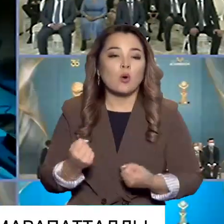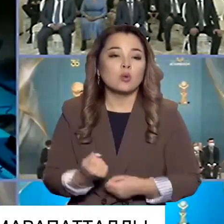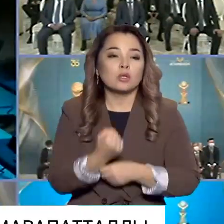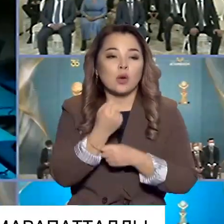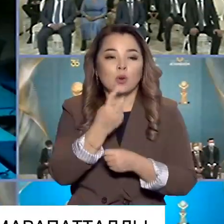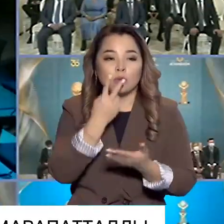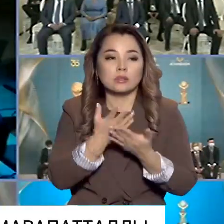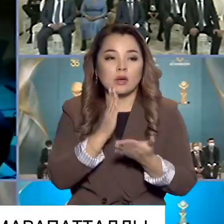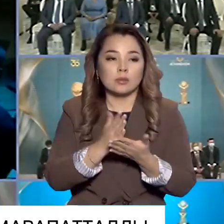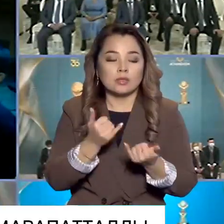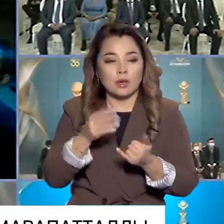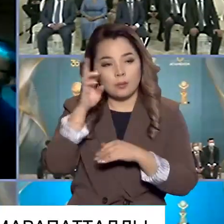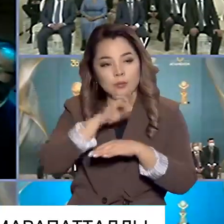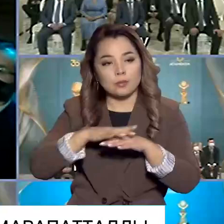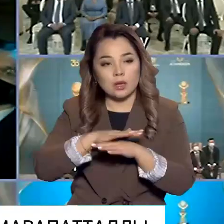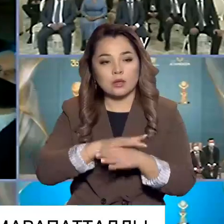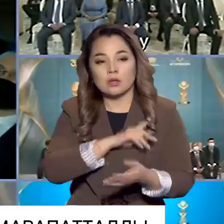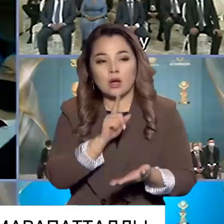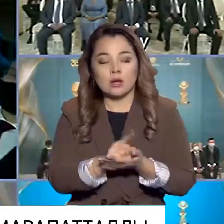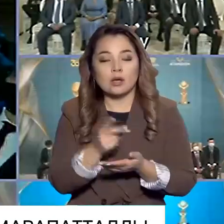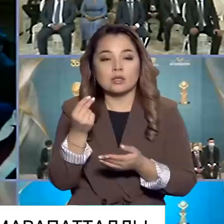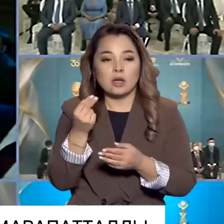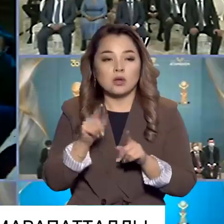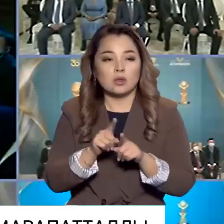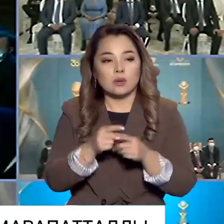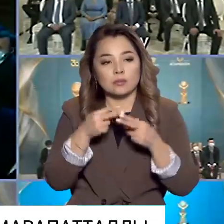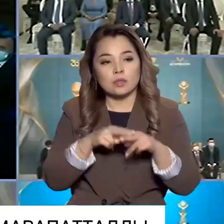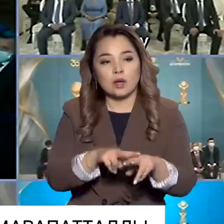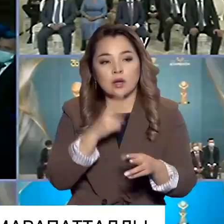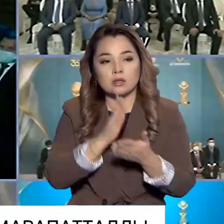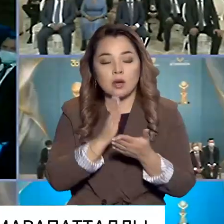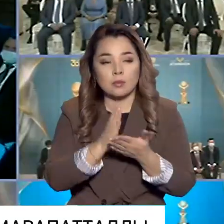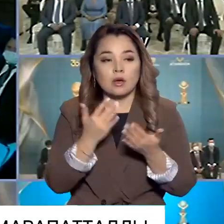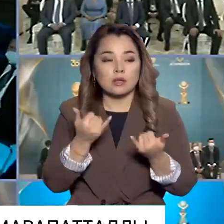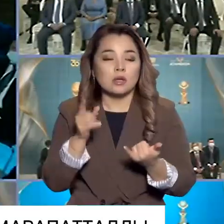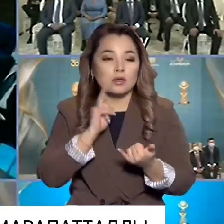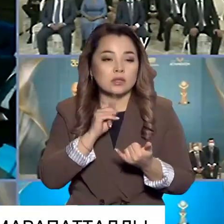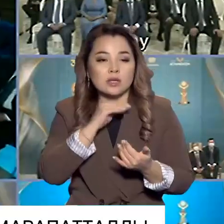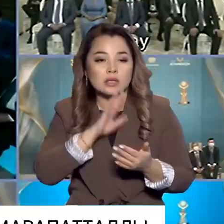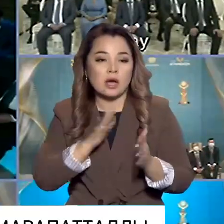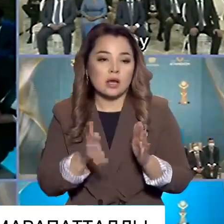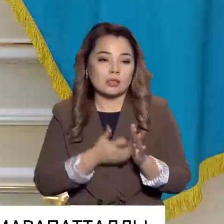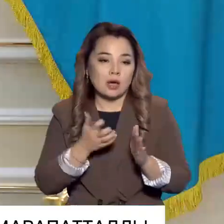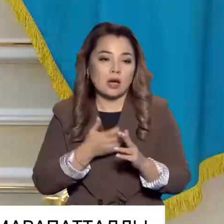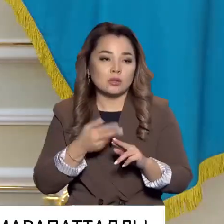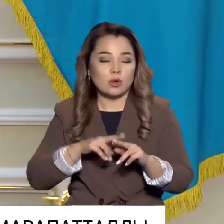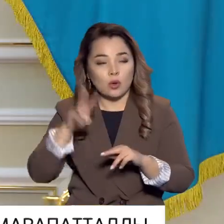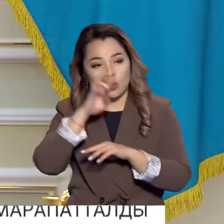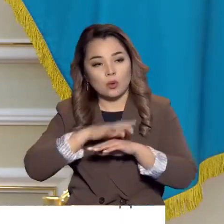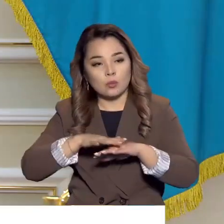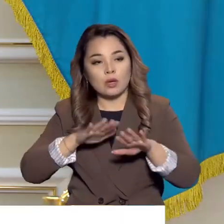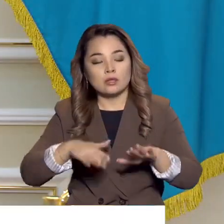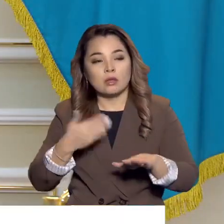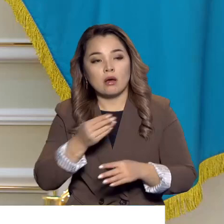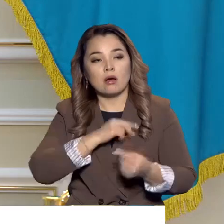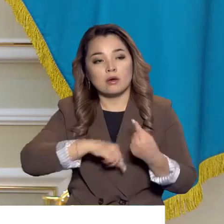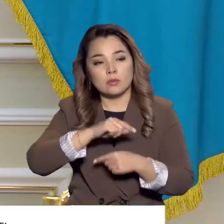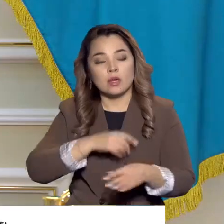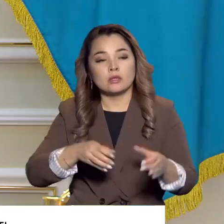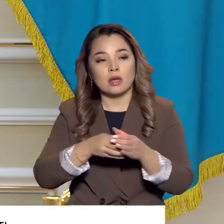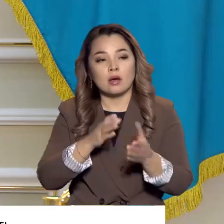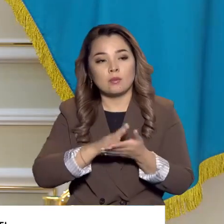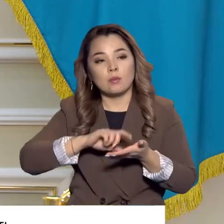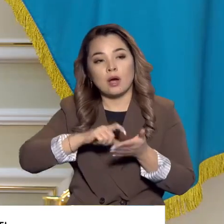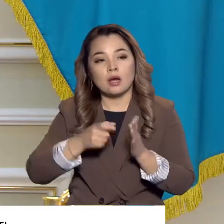отыр. Мемлекет тарапынан тиісті субсидиялар қарастырылған. Дегенмен әлі де жеткіліксіз. Үкімет Атамекен ұлттық кәсіпкерлер